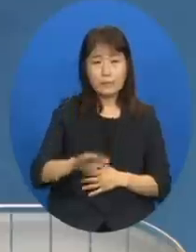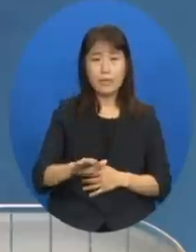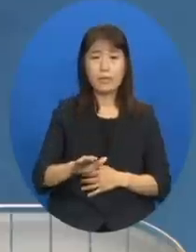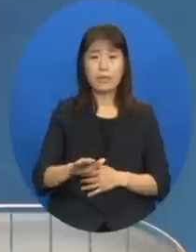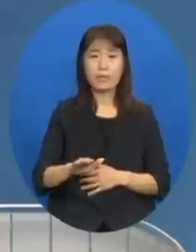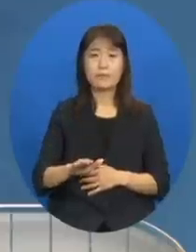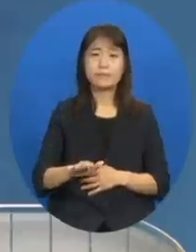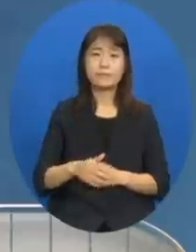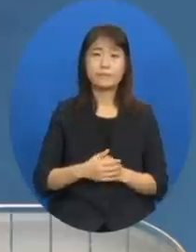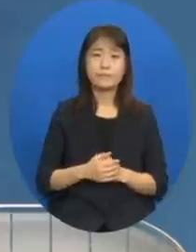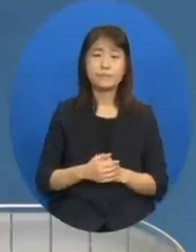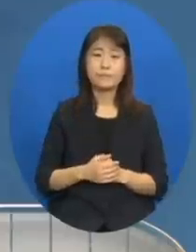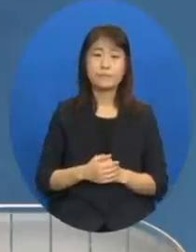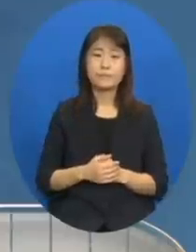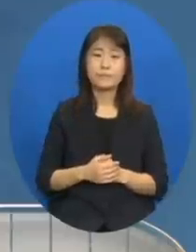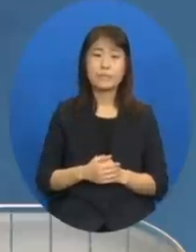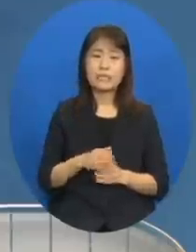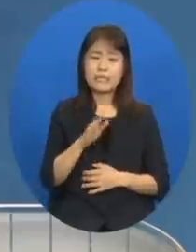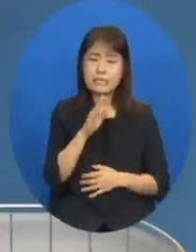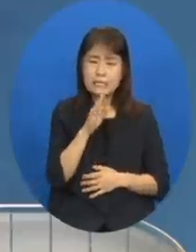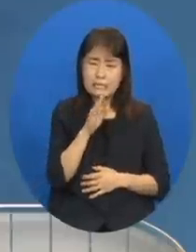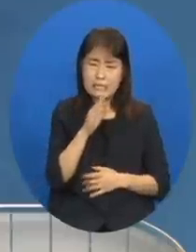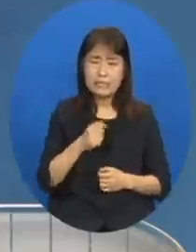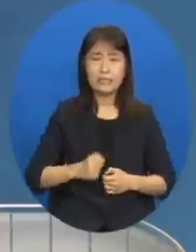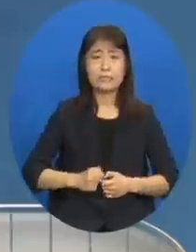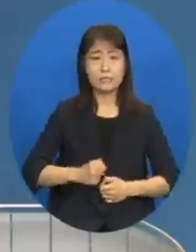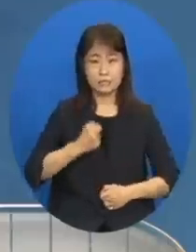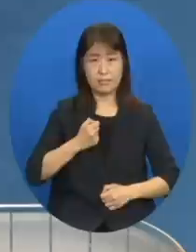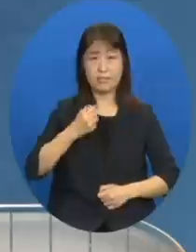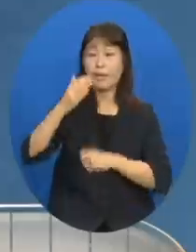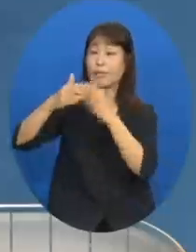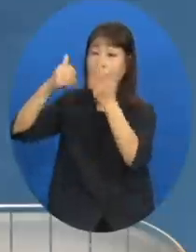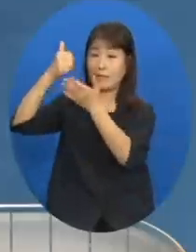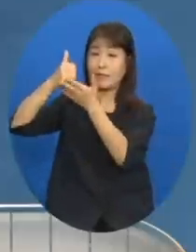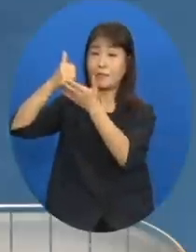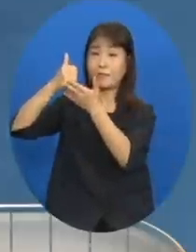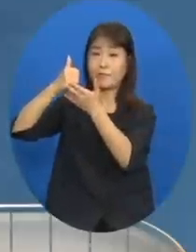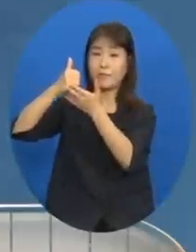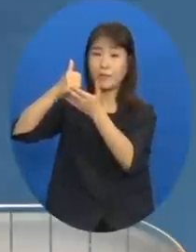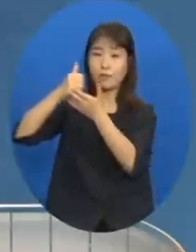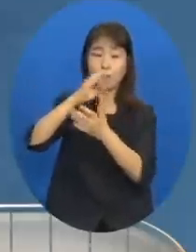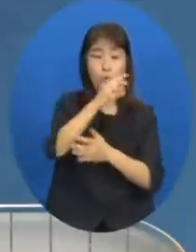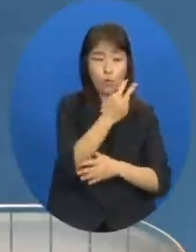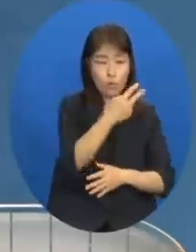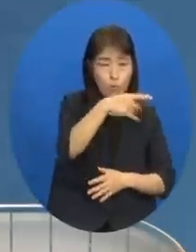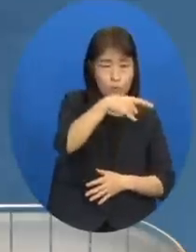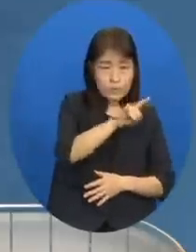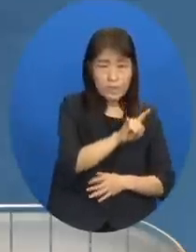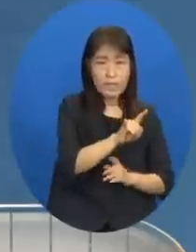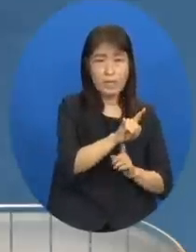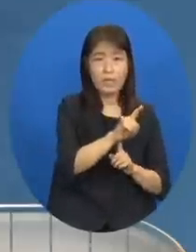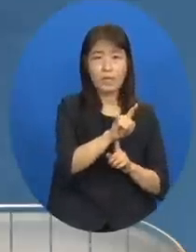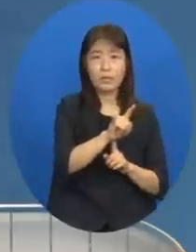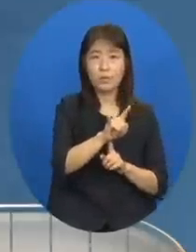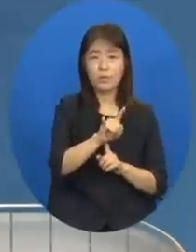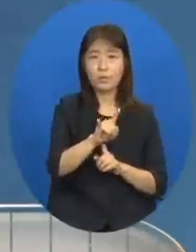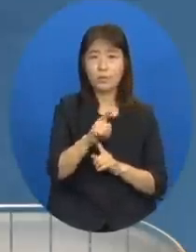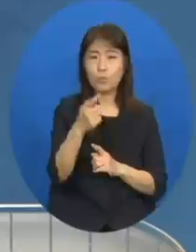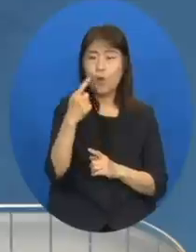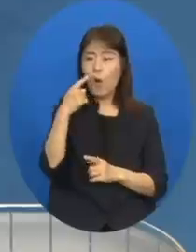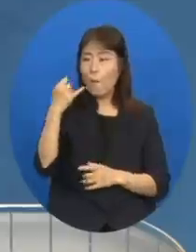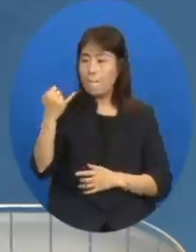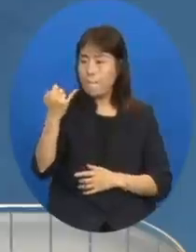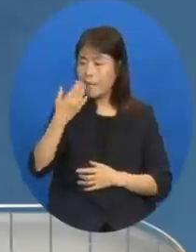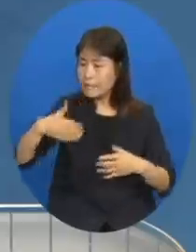하나님께서 정말 진실하시다 하나님은 우리의 요새시고 어미 날개 아래 품어주시는